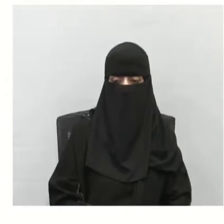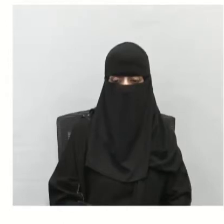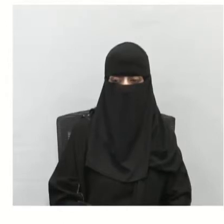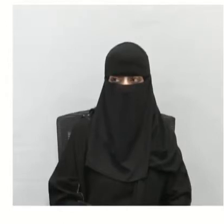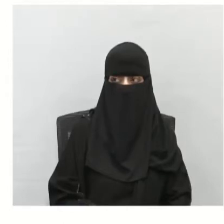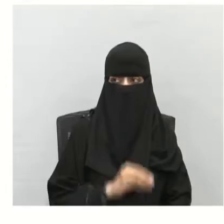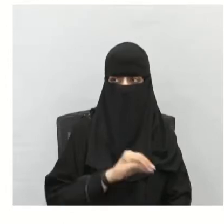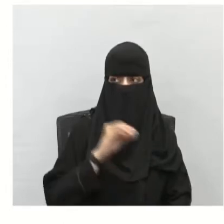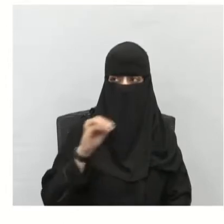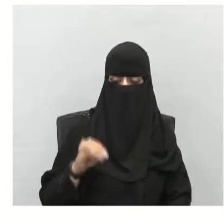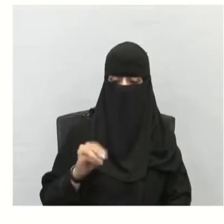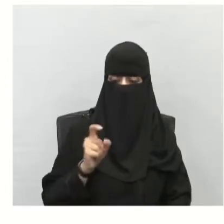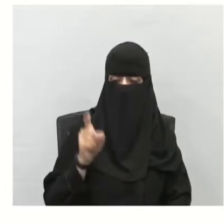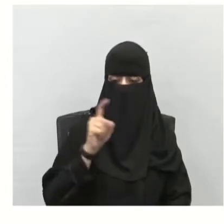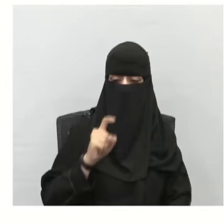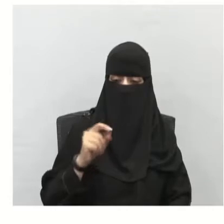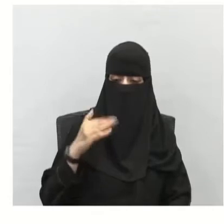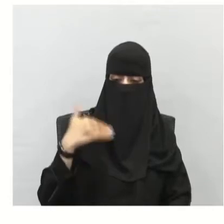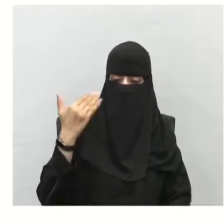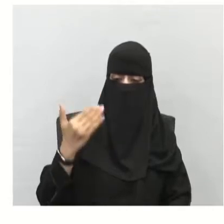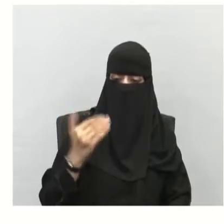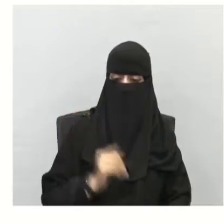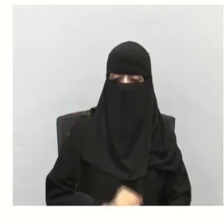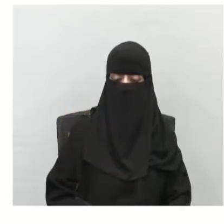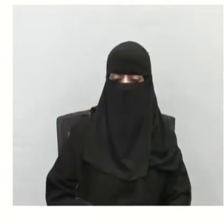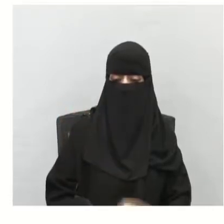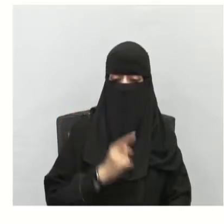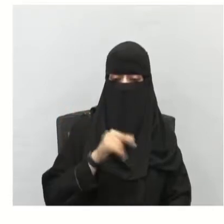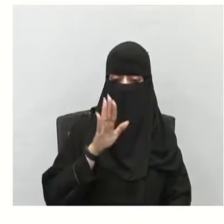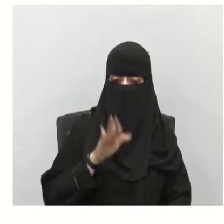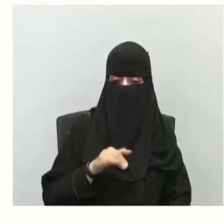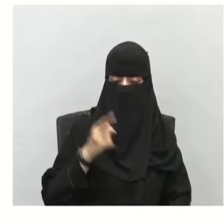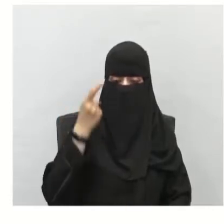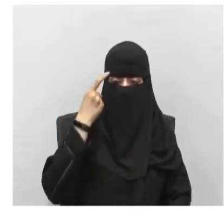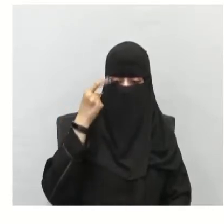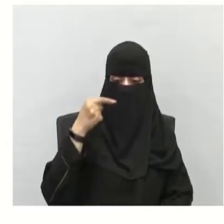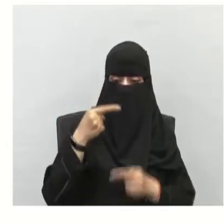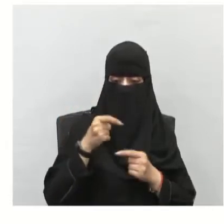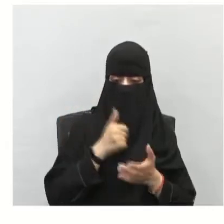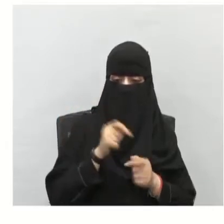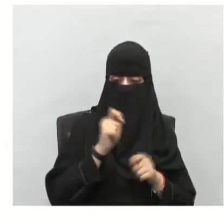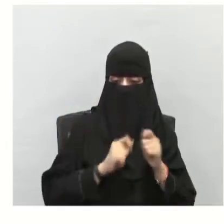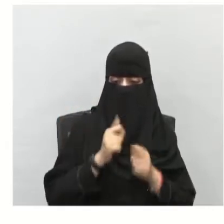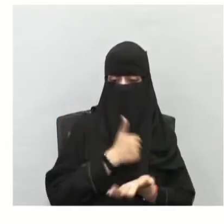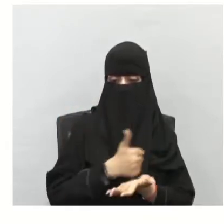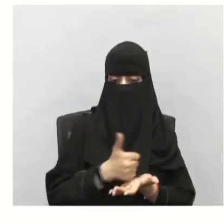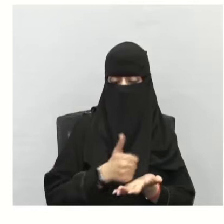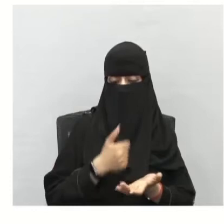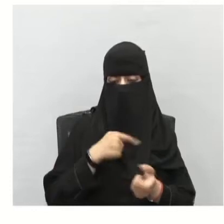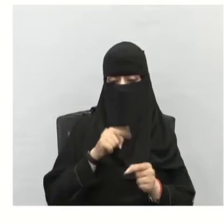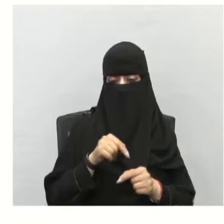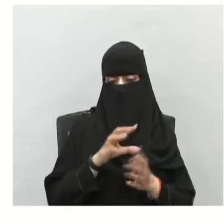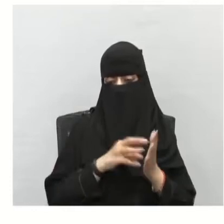يلا ننتقل الآن إلى سؤال آخر، أجد ناتج الضرب مستعمل الأنماط أو النماذج إذا لزم